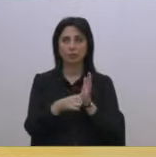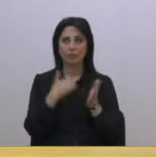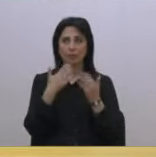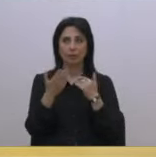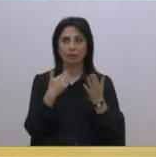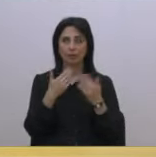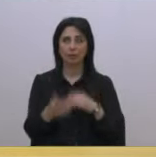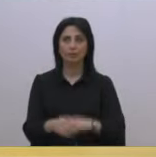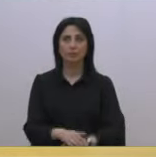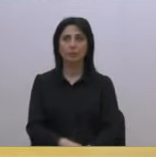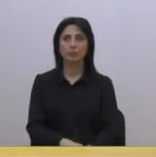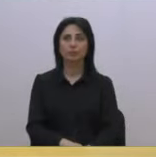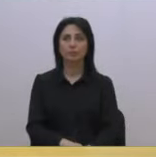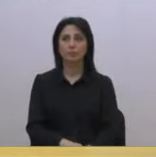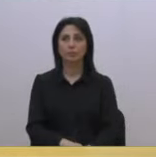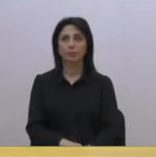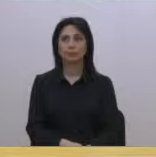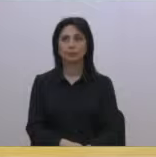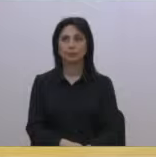რეჟიმი.